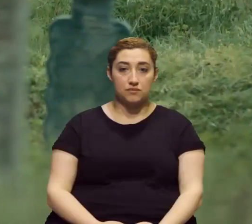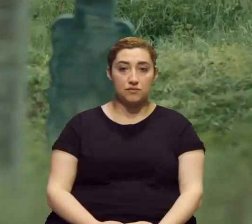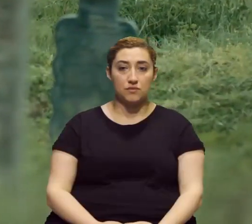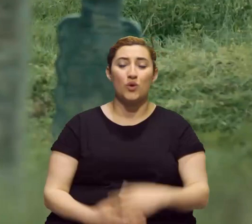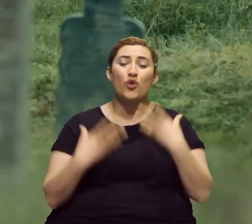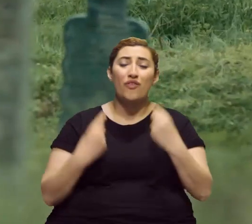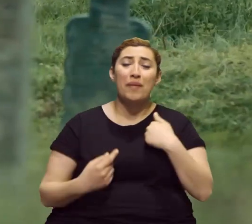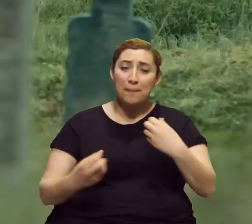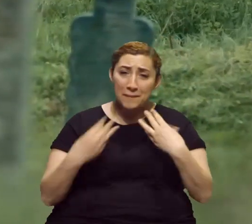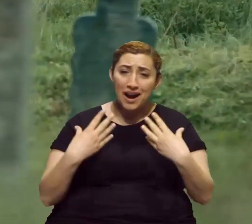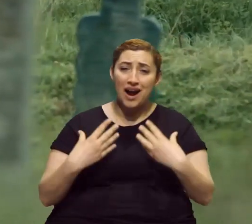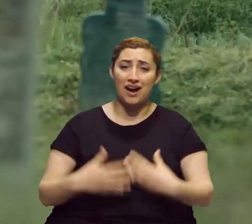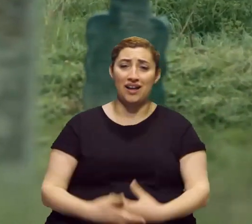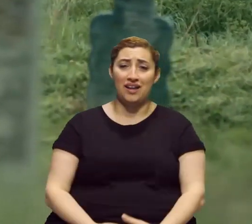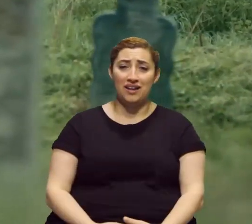Ne olur bırak beni.